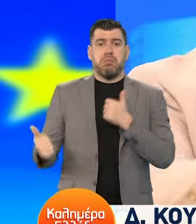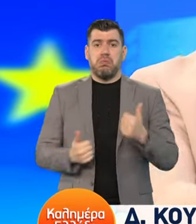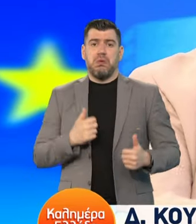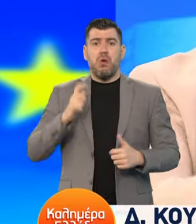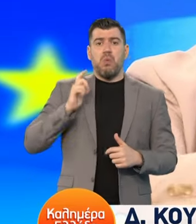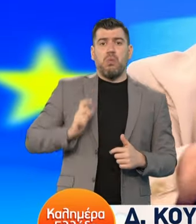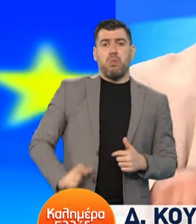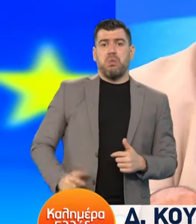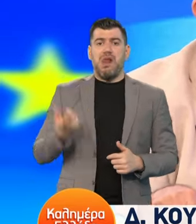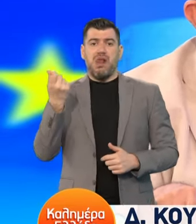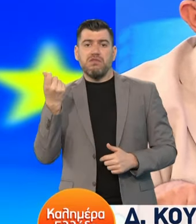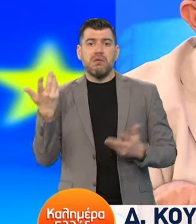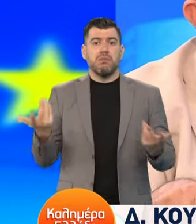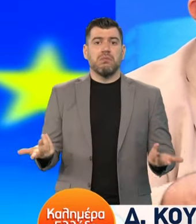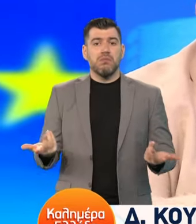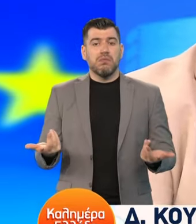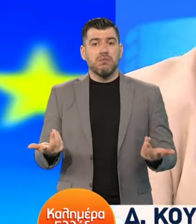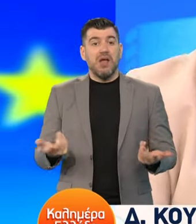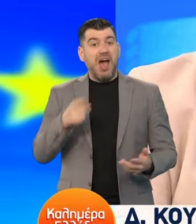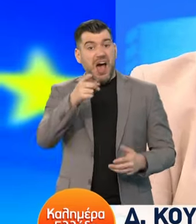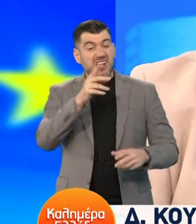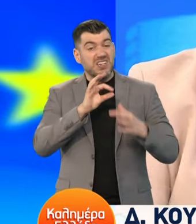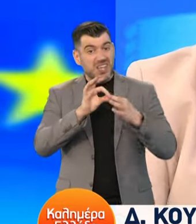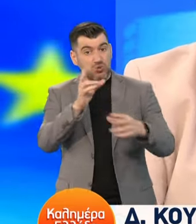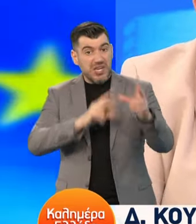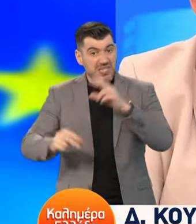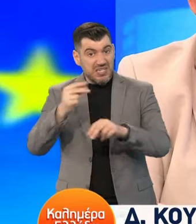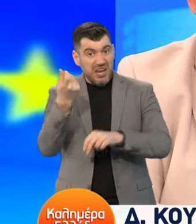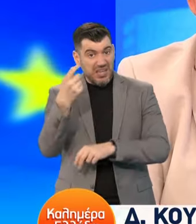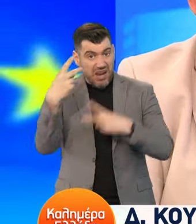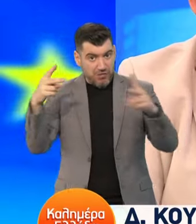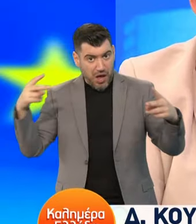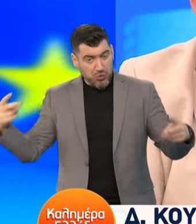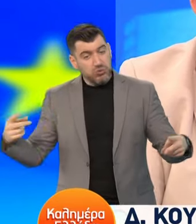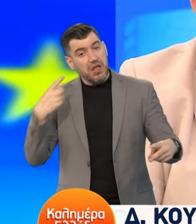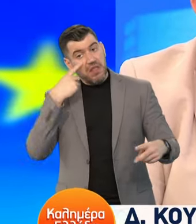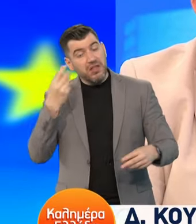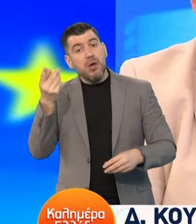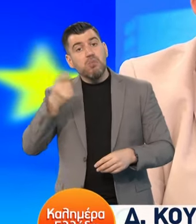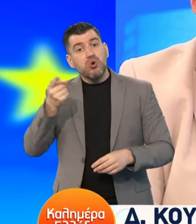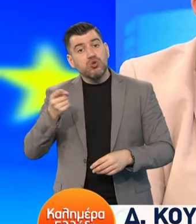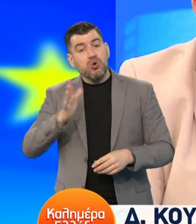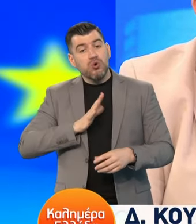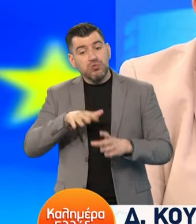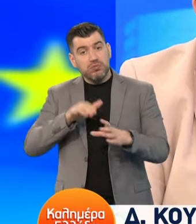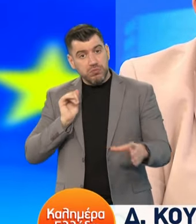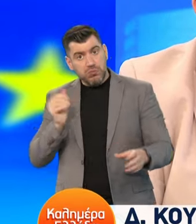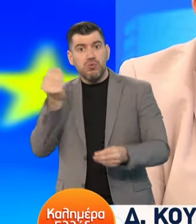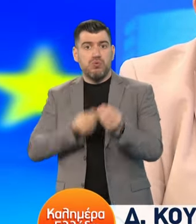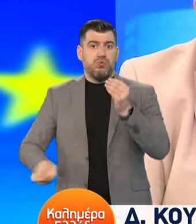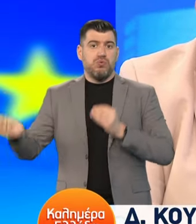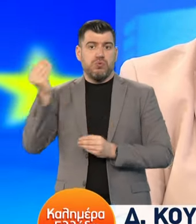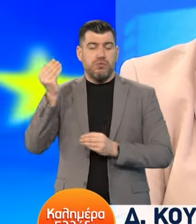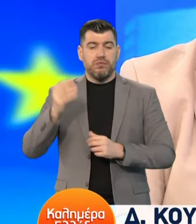μέρες, θα δείτε πόσο θα φτάσει για από εκεί. Για να ολοκληρώσουμε την συζήτησή μας. Εάν αυτή τη στιγμή υπάρχουν κάποιοι